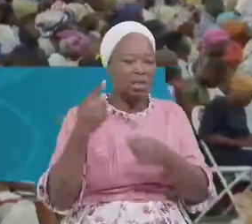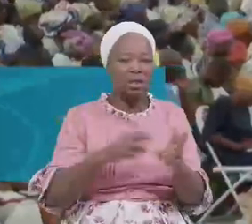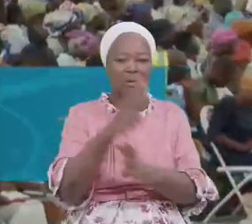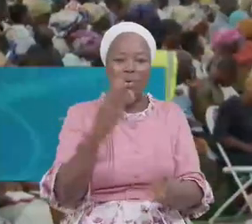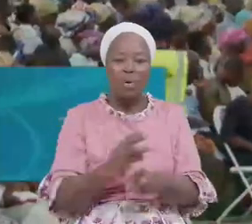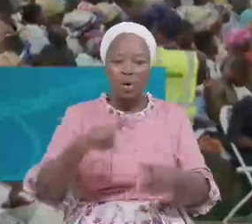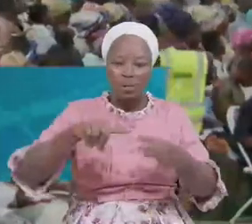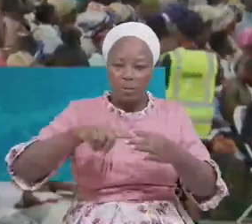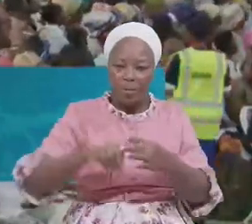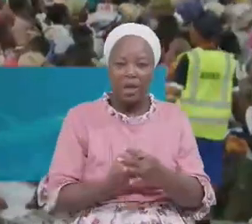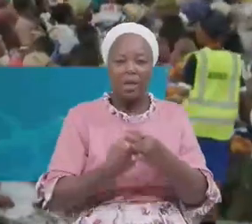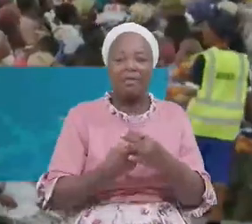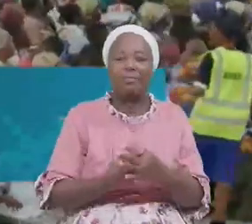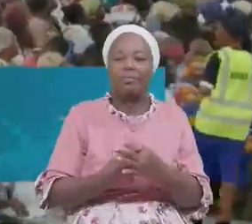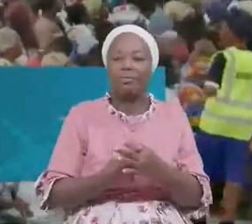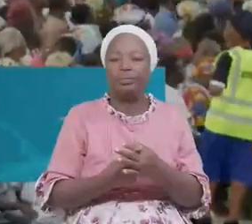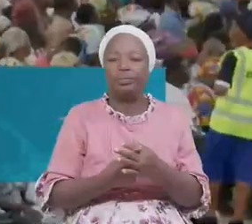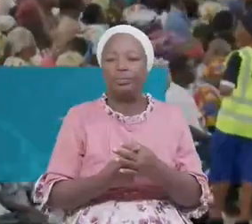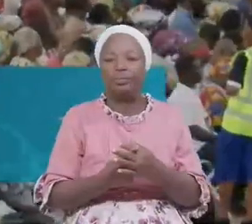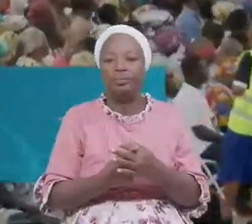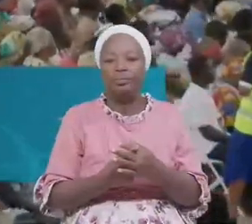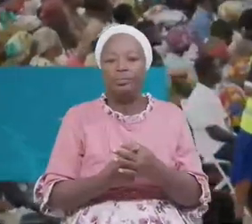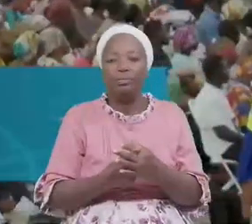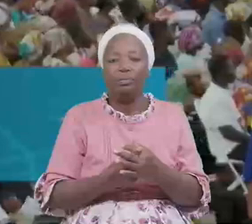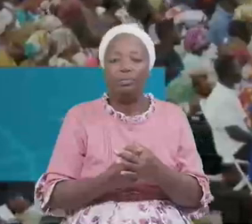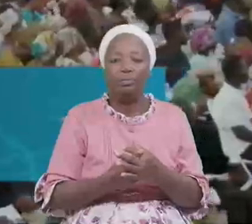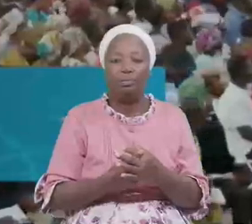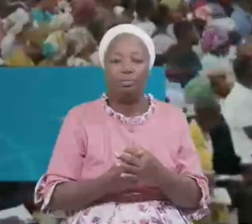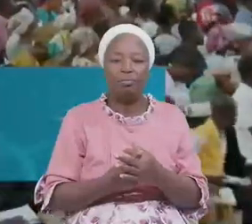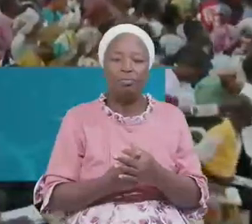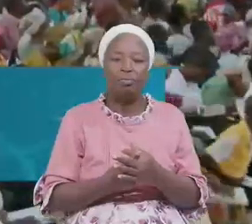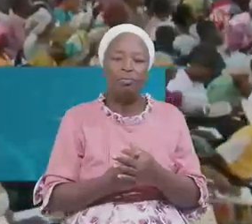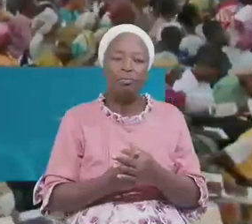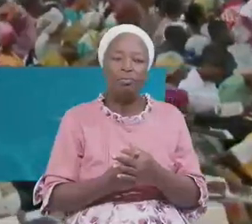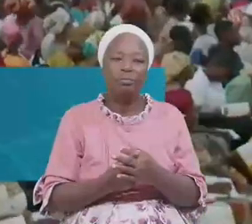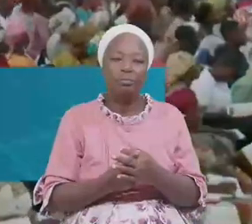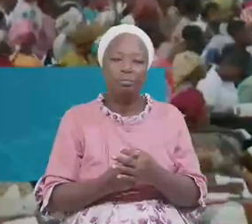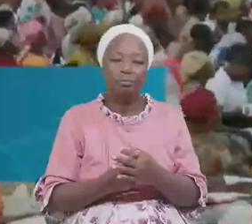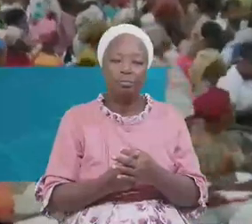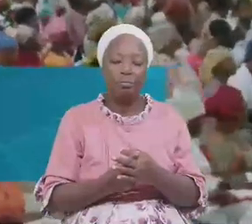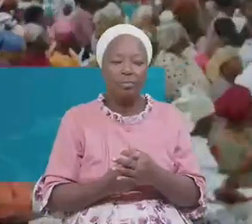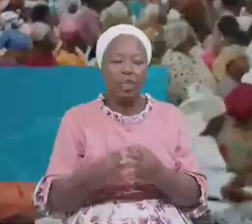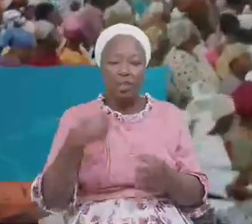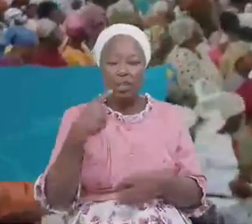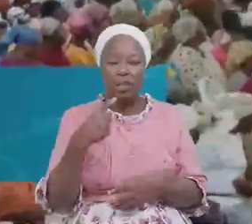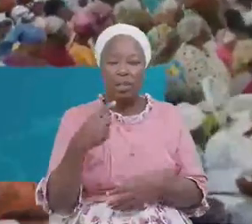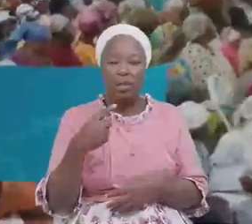verset 70, comme il avait annoncé par la bouche de ses saints prophètes des temps anciens.